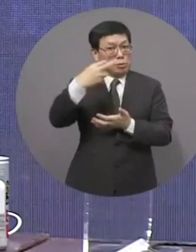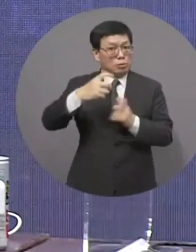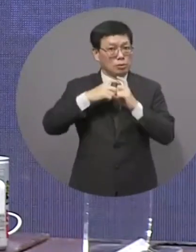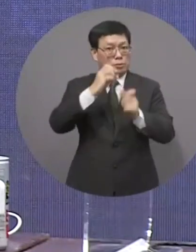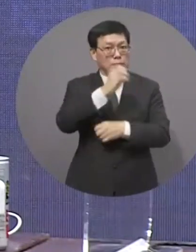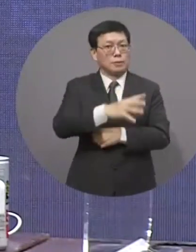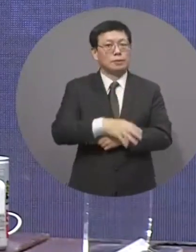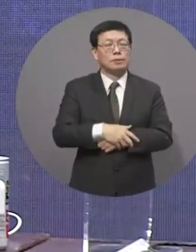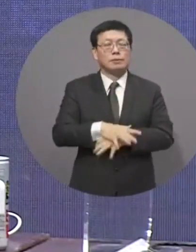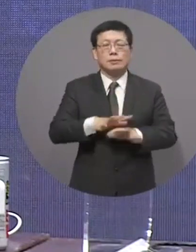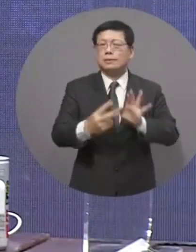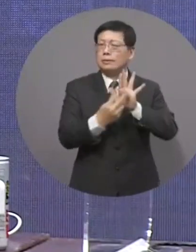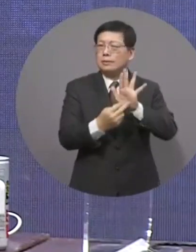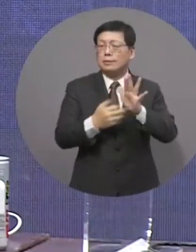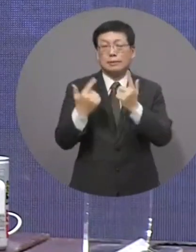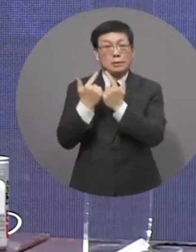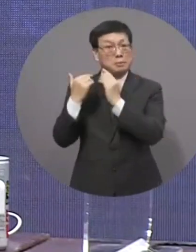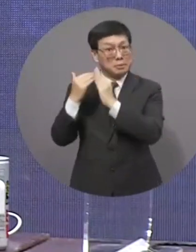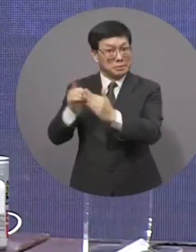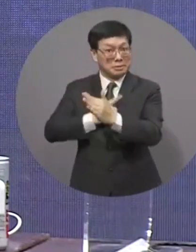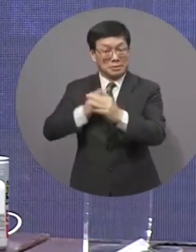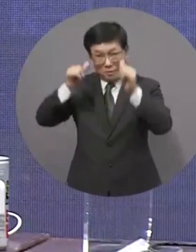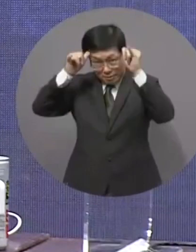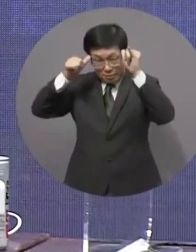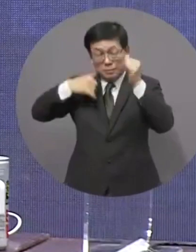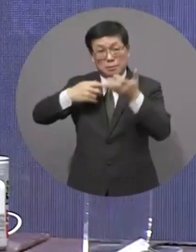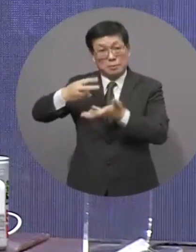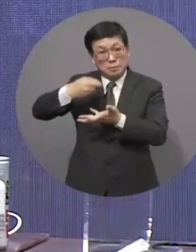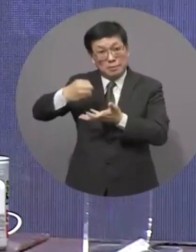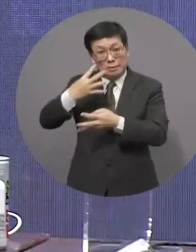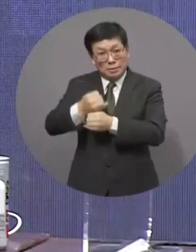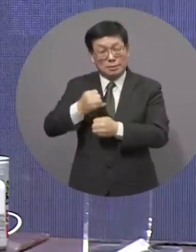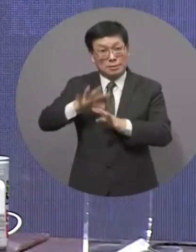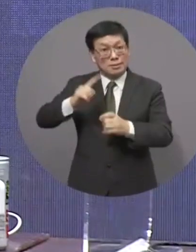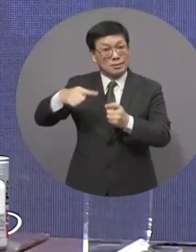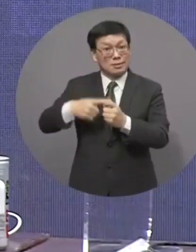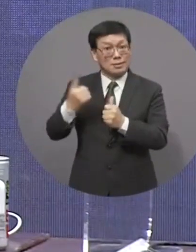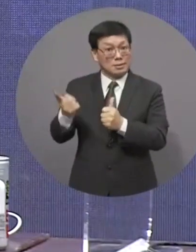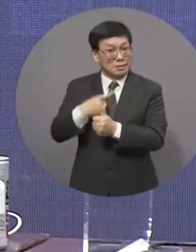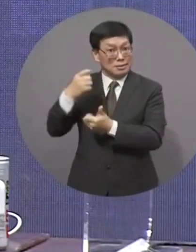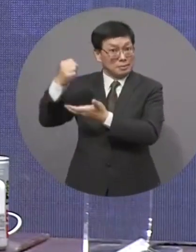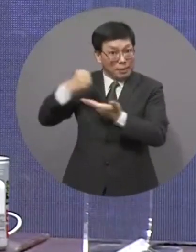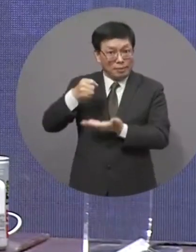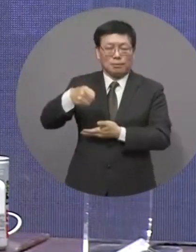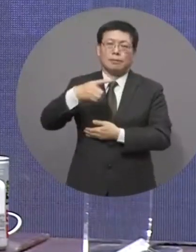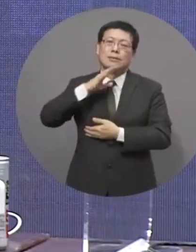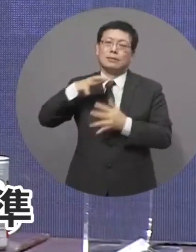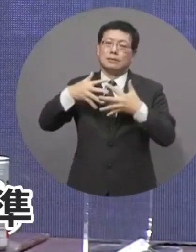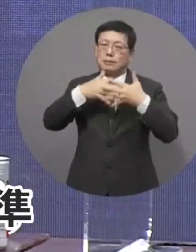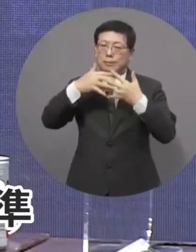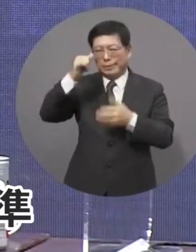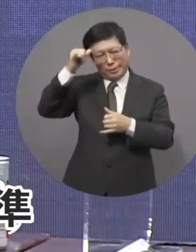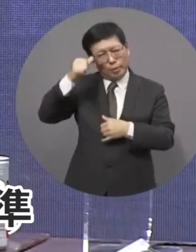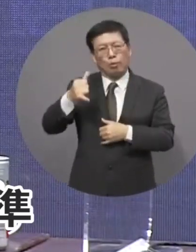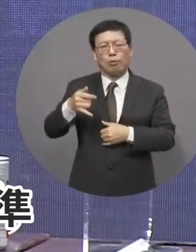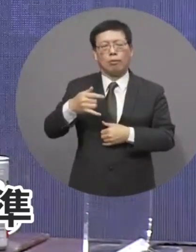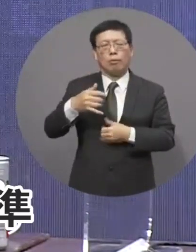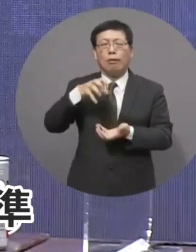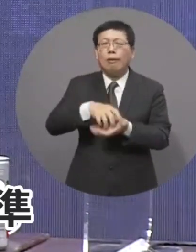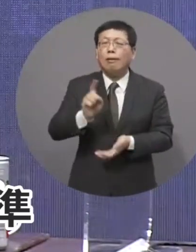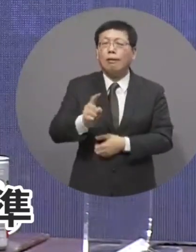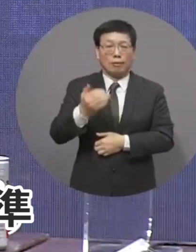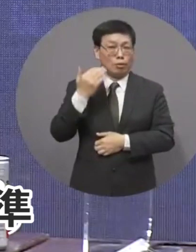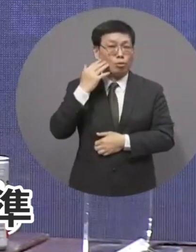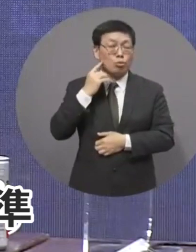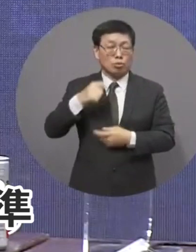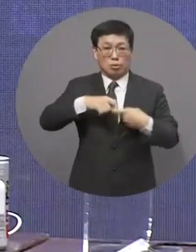调，台北市办的牛肉面节今年冠军用的就是莱克多巴胺的美牛，那证明只要符